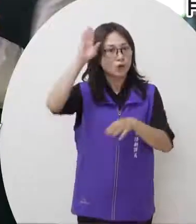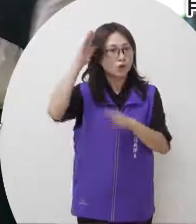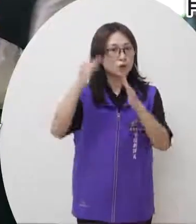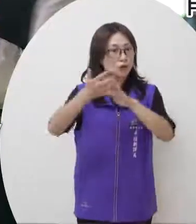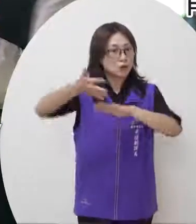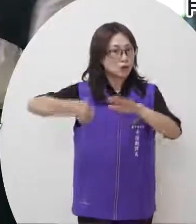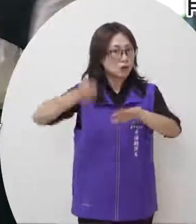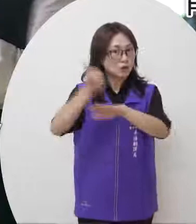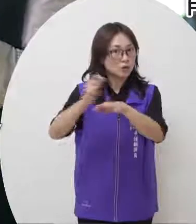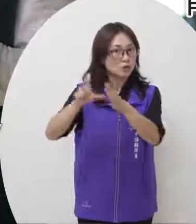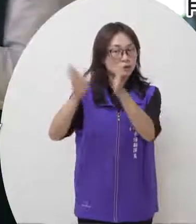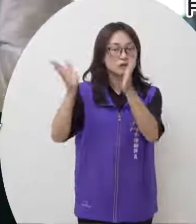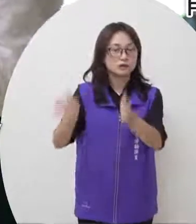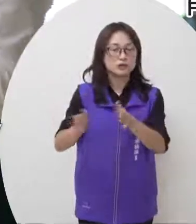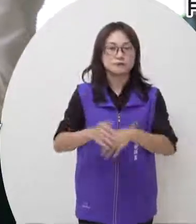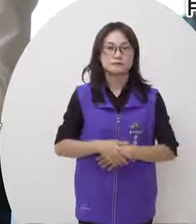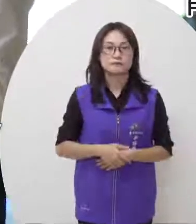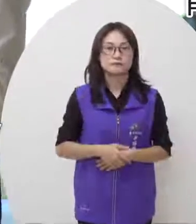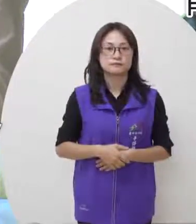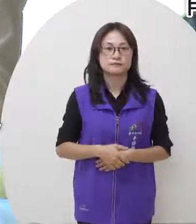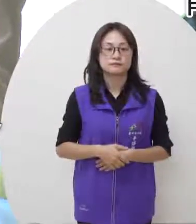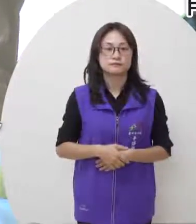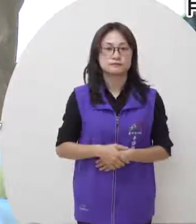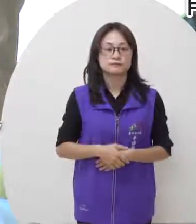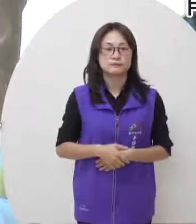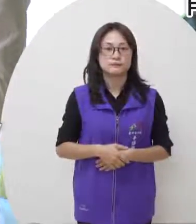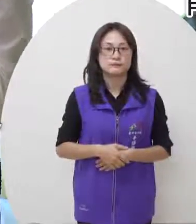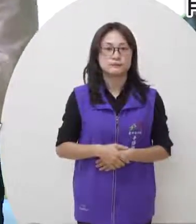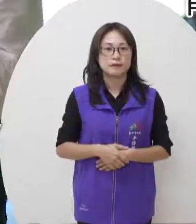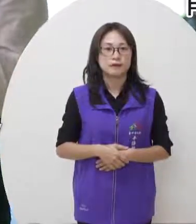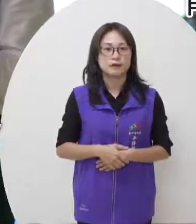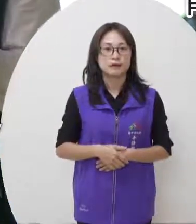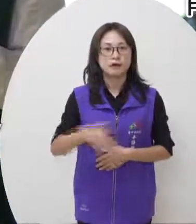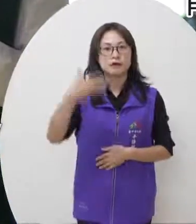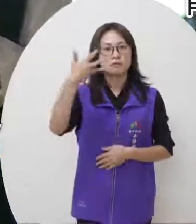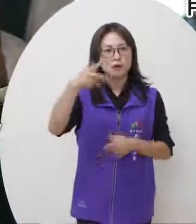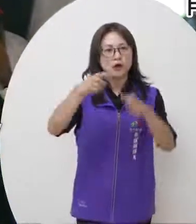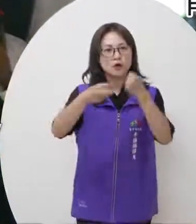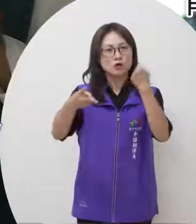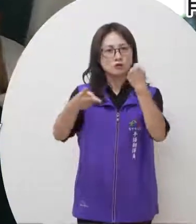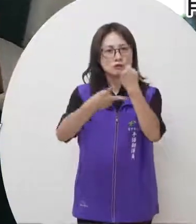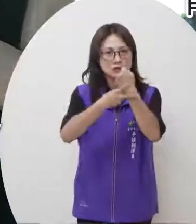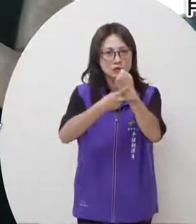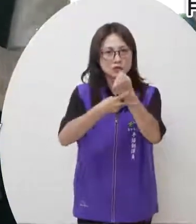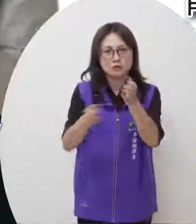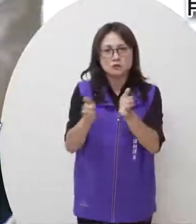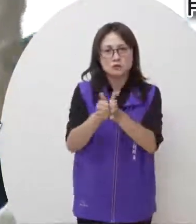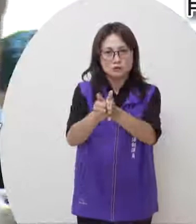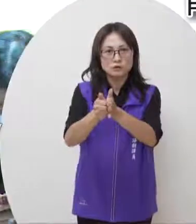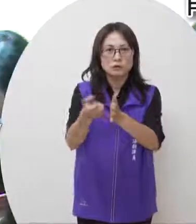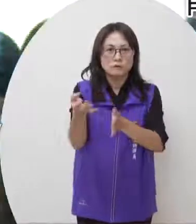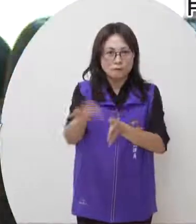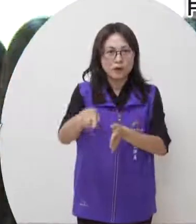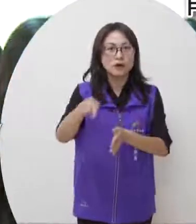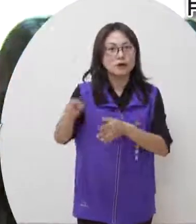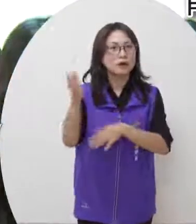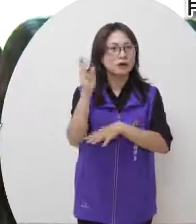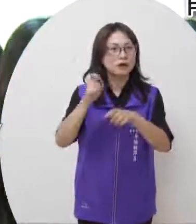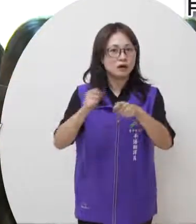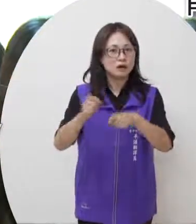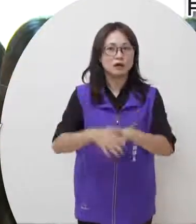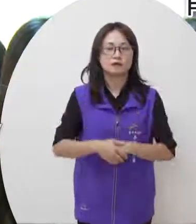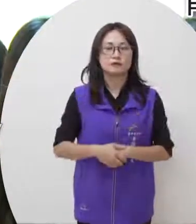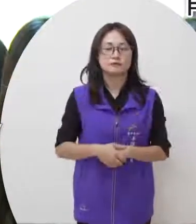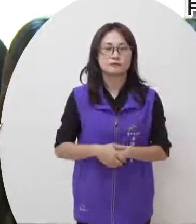这个落实所谓的8公里免费的政策、补贴政策。那当然开始之后运量逐步的一直攀